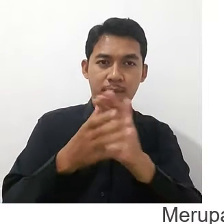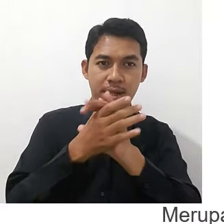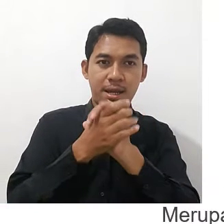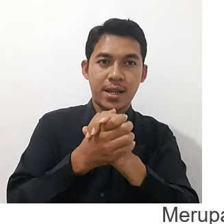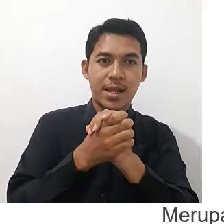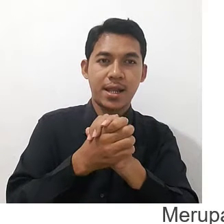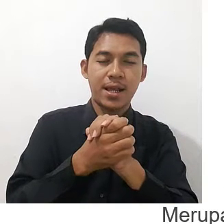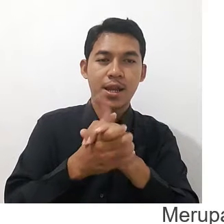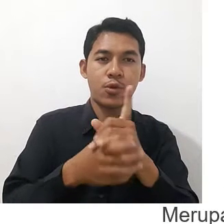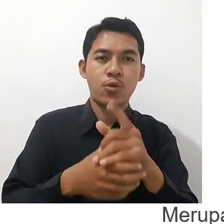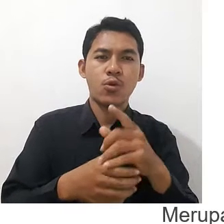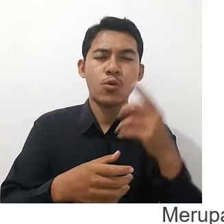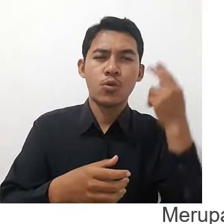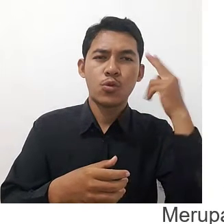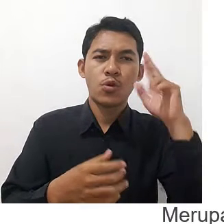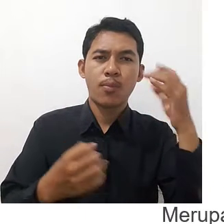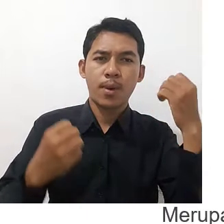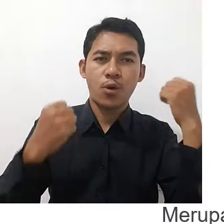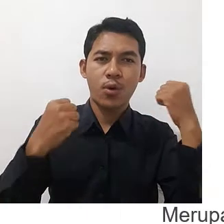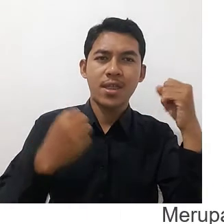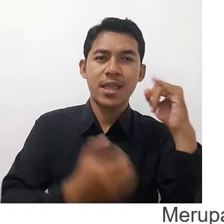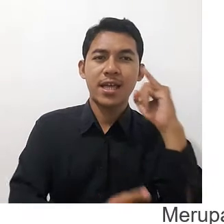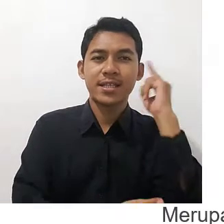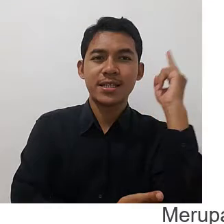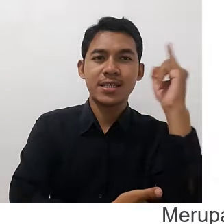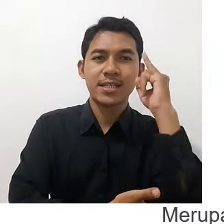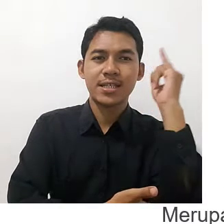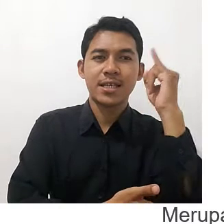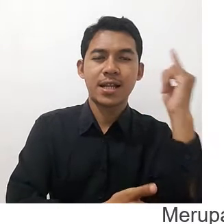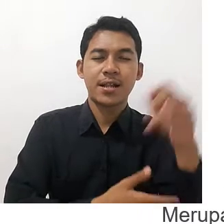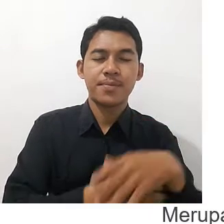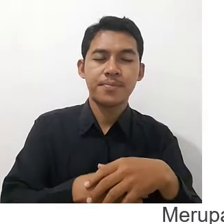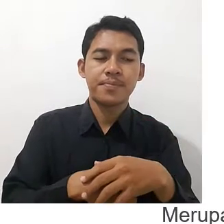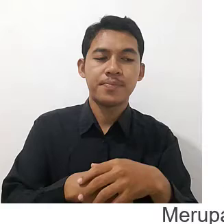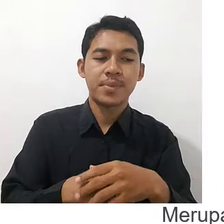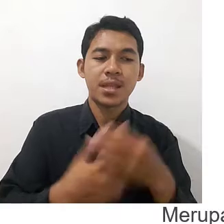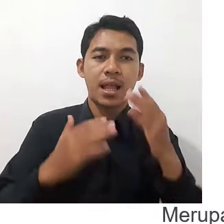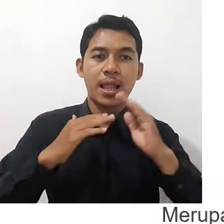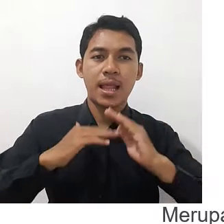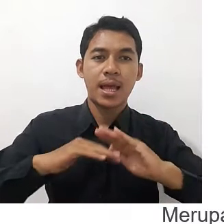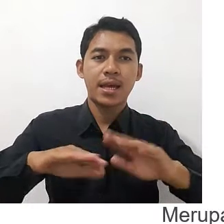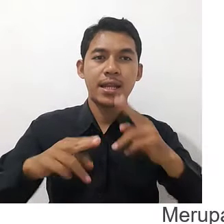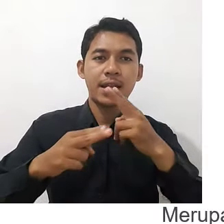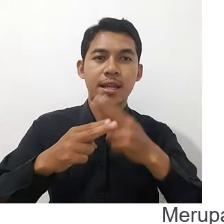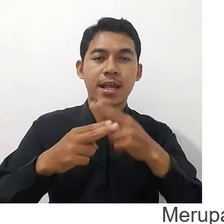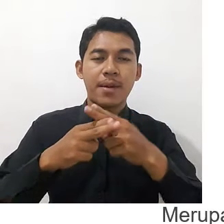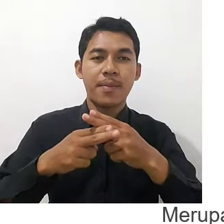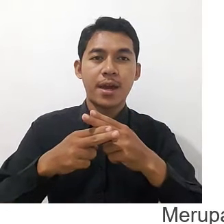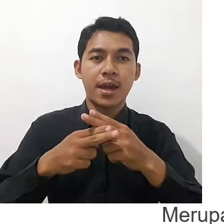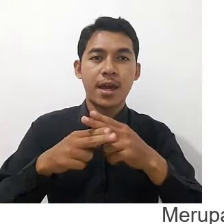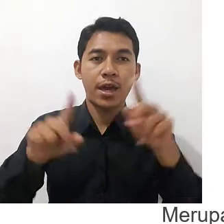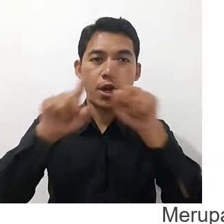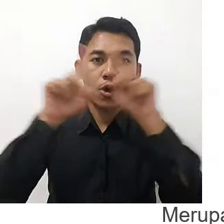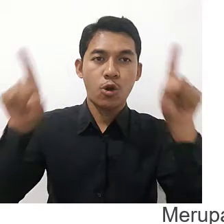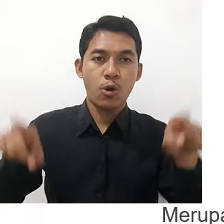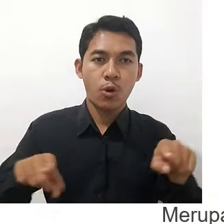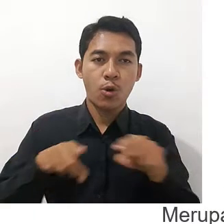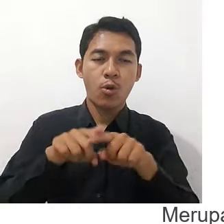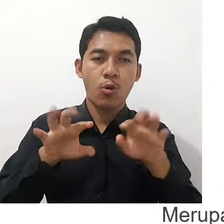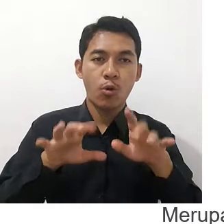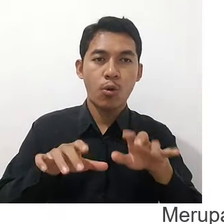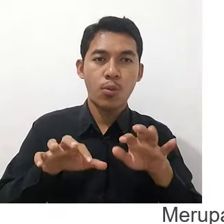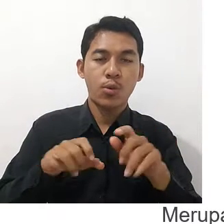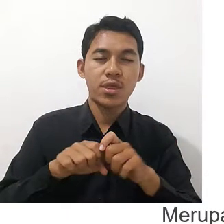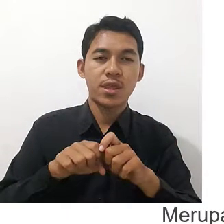bisa digunakan sebagai penguat sinyal. But dari tabung vakum ini juga melahirkan yang namanya komputer generasi pertama. Nah, ini